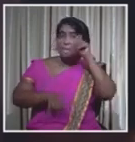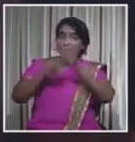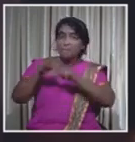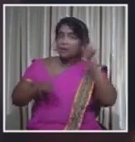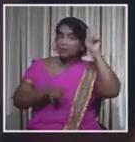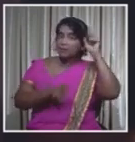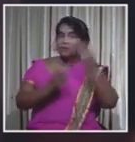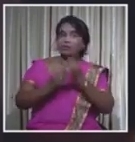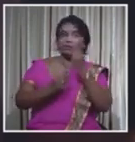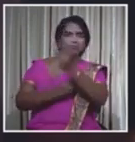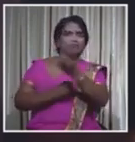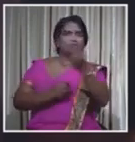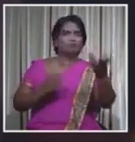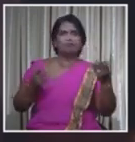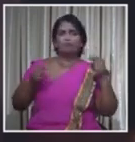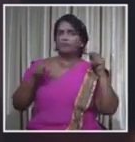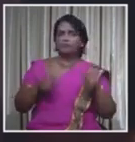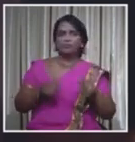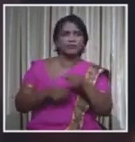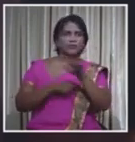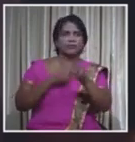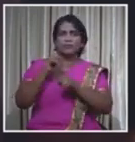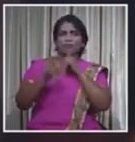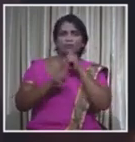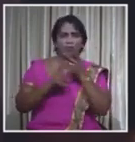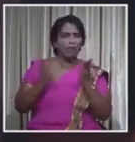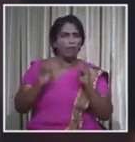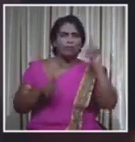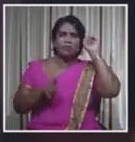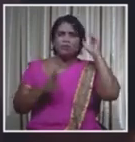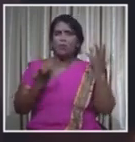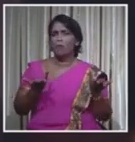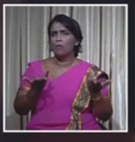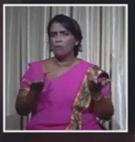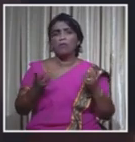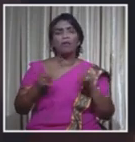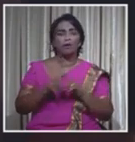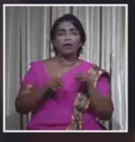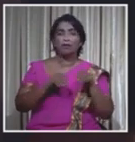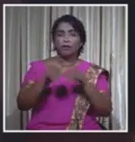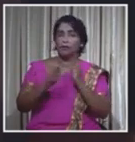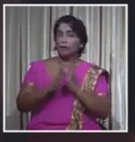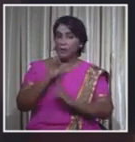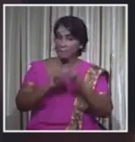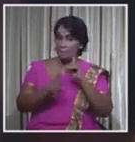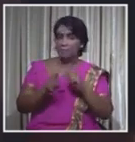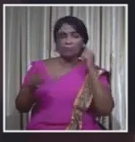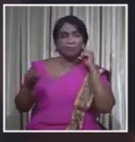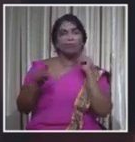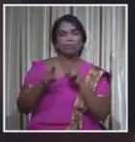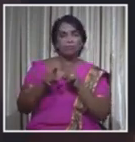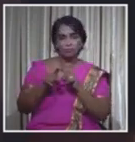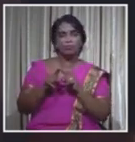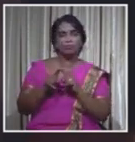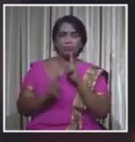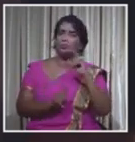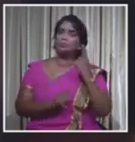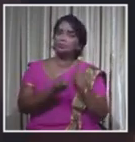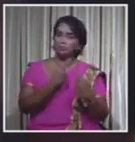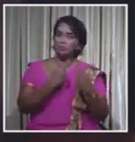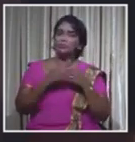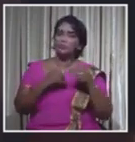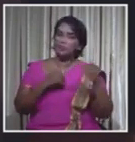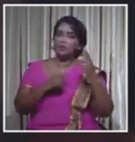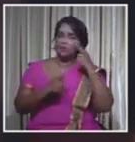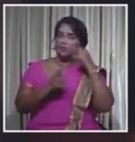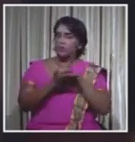සම්බන්ධනොත් මම හිතන්නේ අද සමාජය තුළ කතා වෙනවා. එහෙනම් ගරු කථානායකතුමනි, කෘෂිකර්ම අමාත්‍යාංශය මේ සම්බන්ධයෙන් විමර්ශනයක් කරලා ඒ